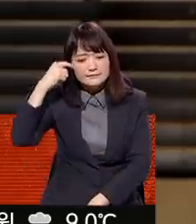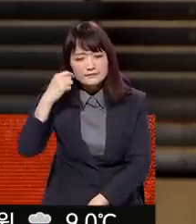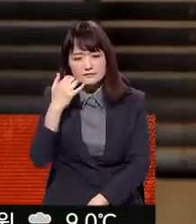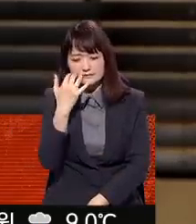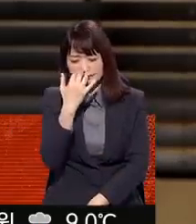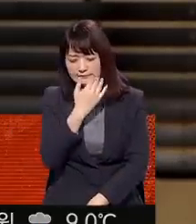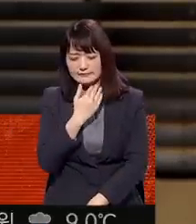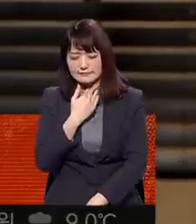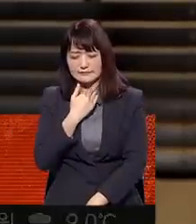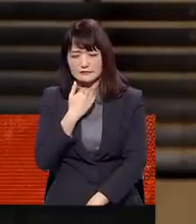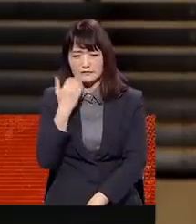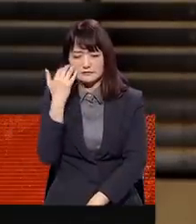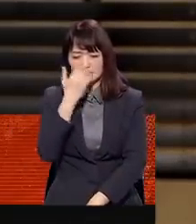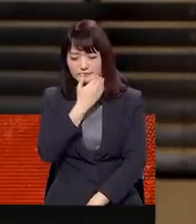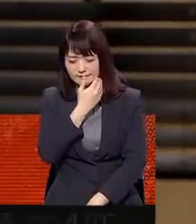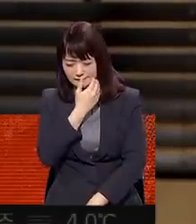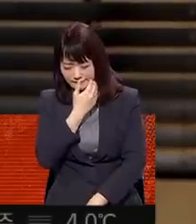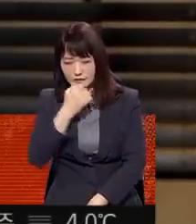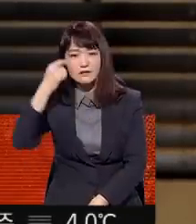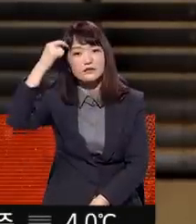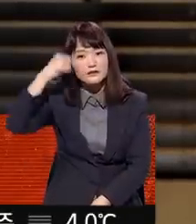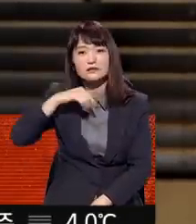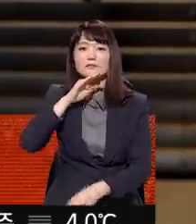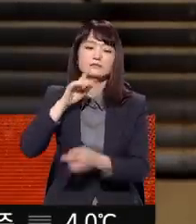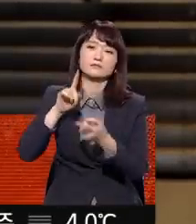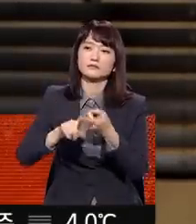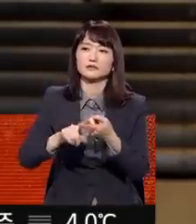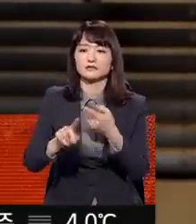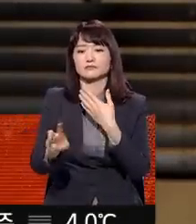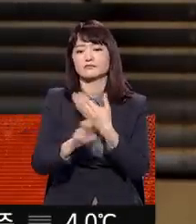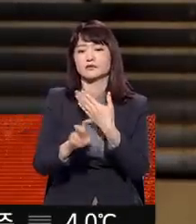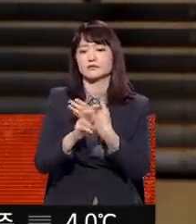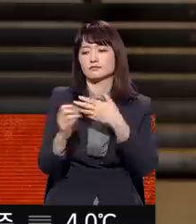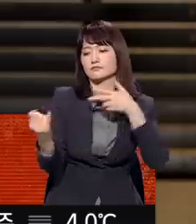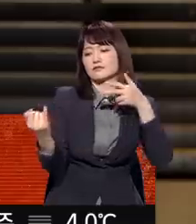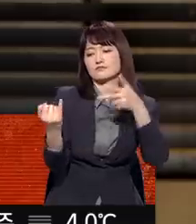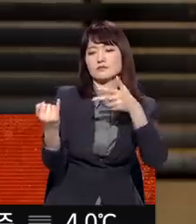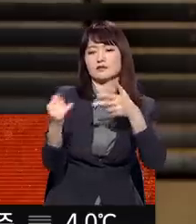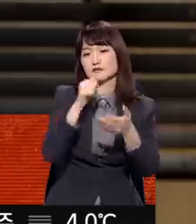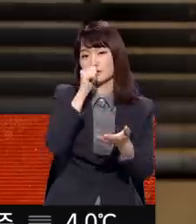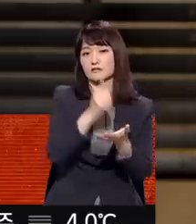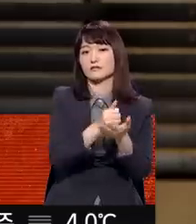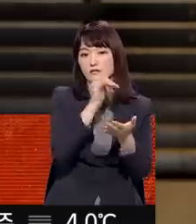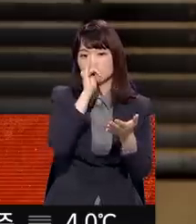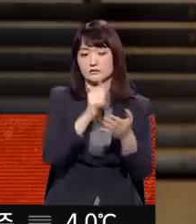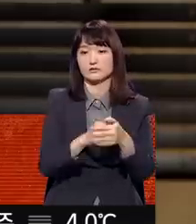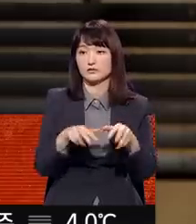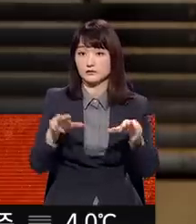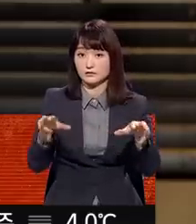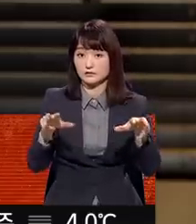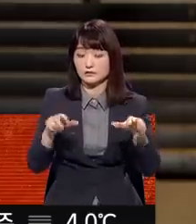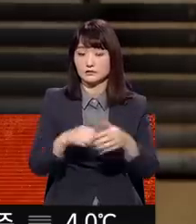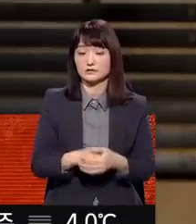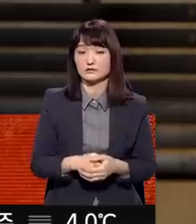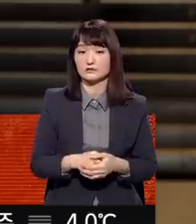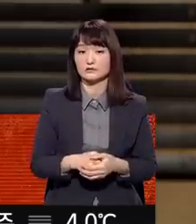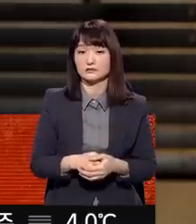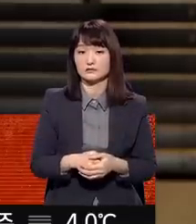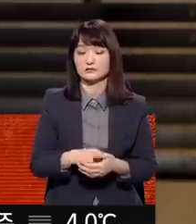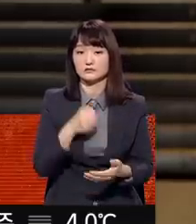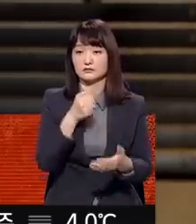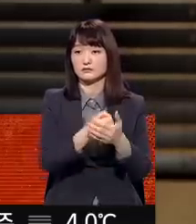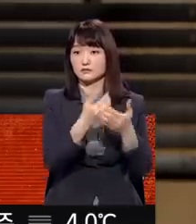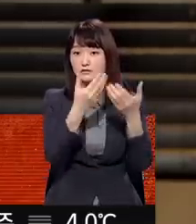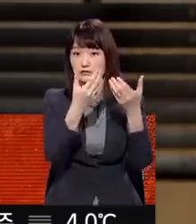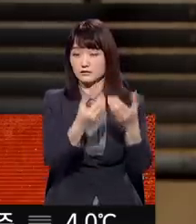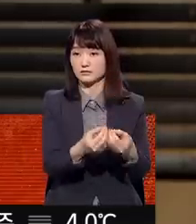욕망, 성적 수치심 느낀다 그러면 당연히 불법 촬영죄 범죄가 성립할 수 있고요. 지금 판례는 규정은 이렇게